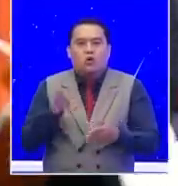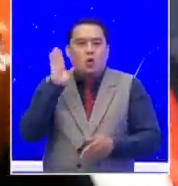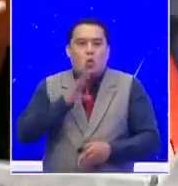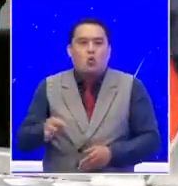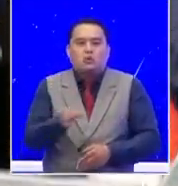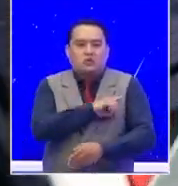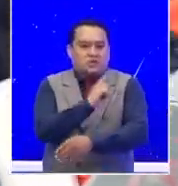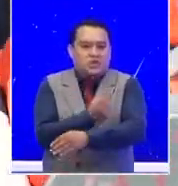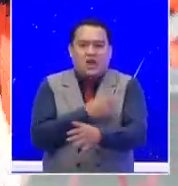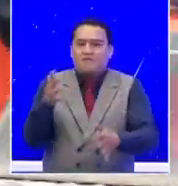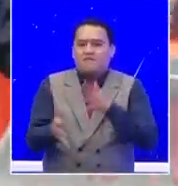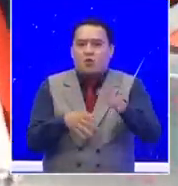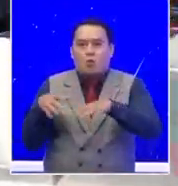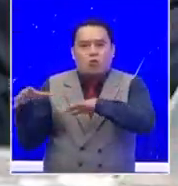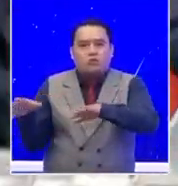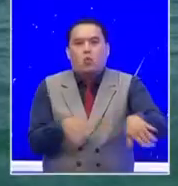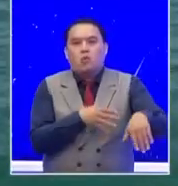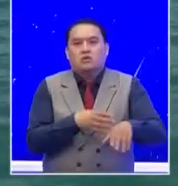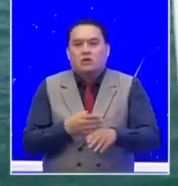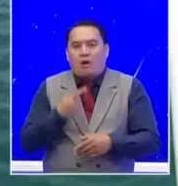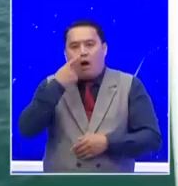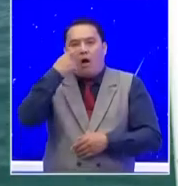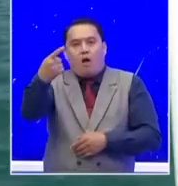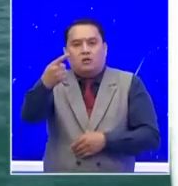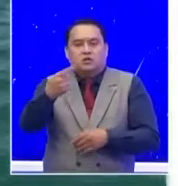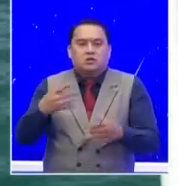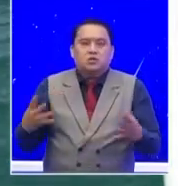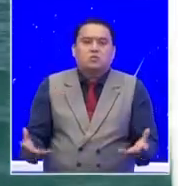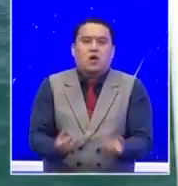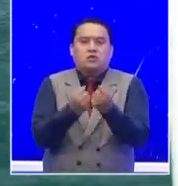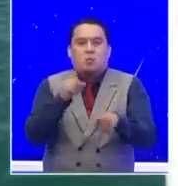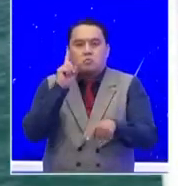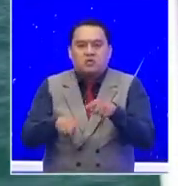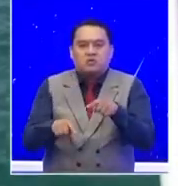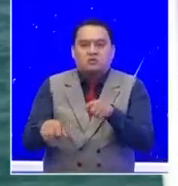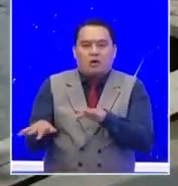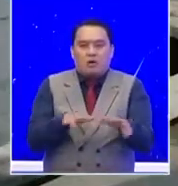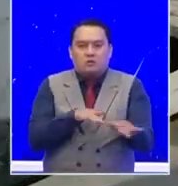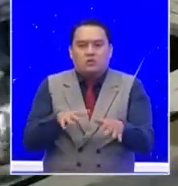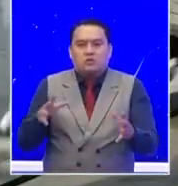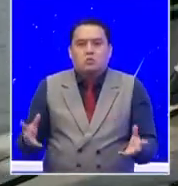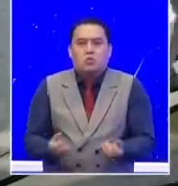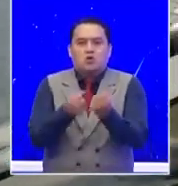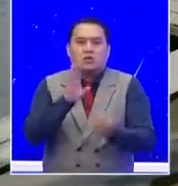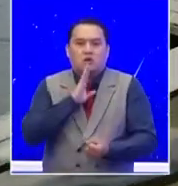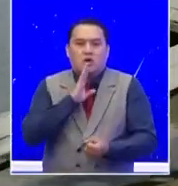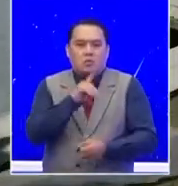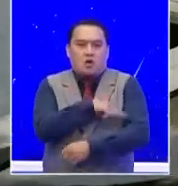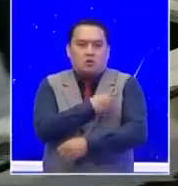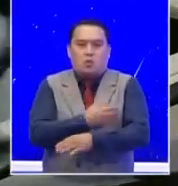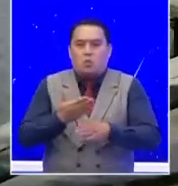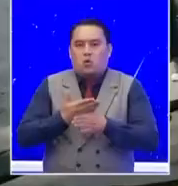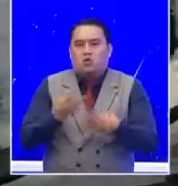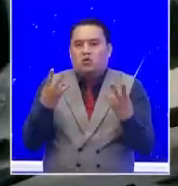из-за сильного ветра унесло в открытое пространство спасатели отреагировали оперативно спасенная девушка в медицинской